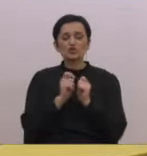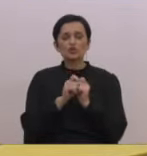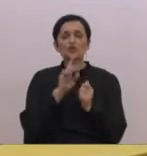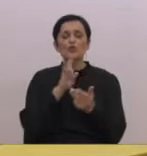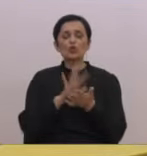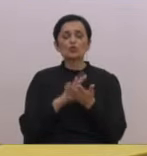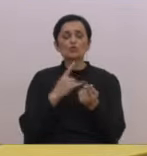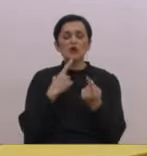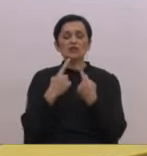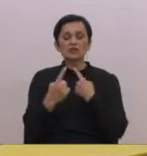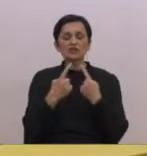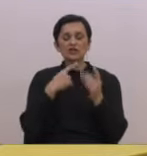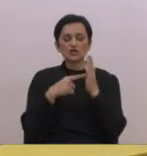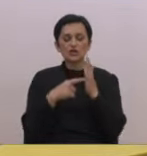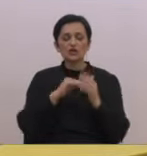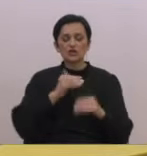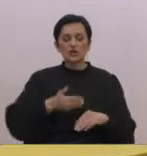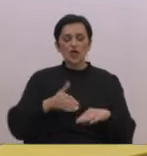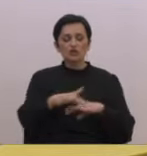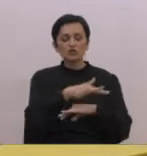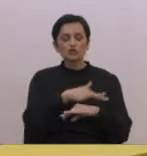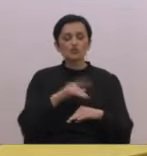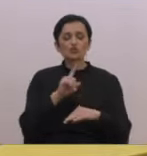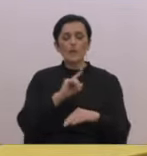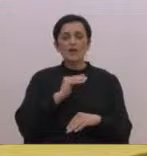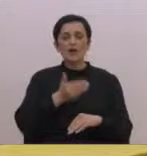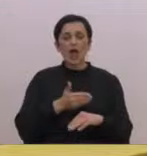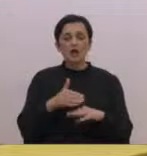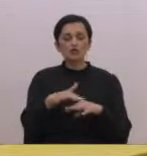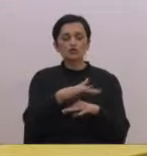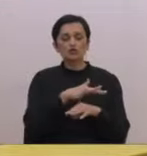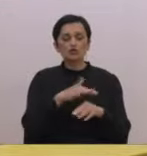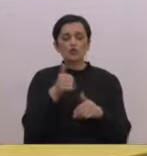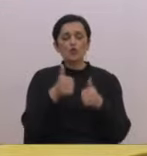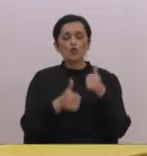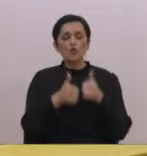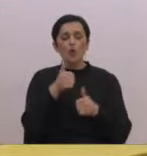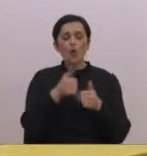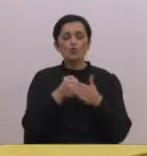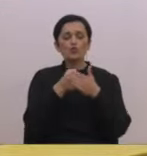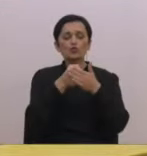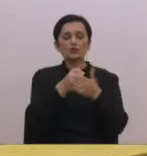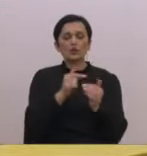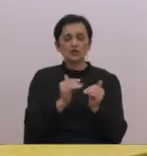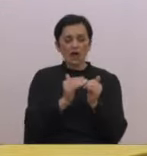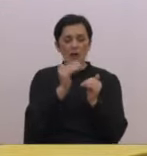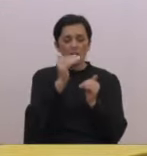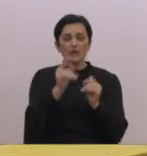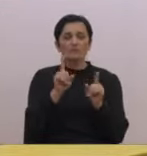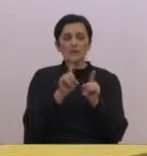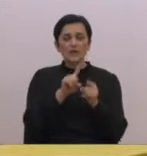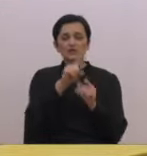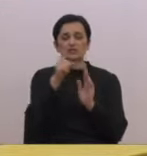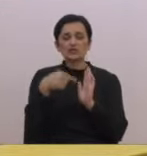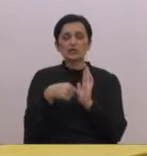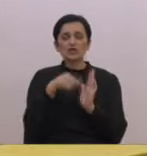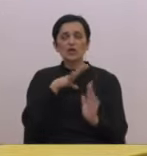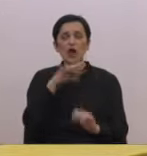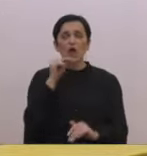დიალოგში კერძო სექტორთან იმისთვის რომ მოხდეს კერძო სექტორის კონკურენტუნარიანობის ამაღლება როცა იყო ასევე კითხვა ჩვენს